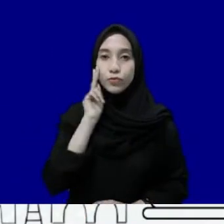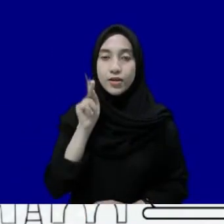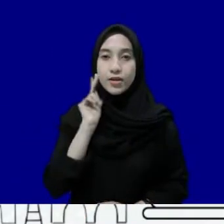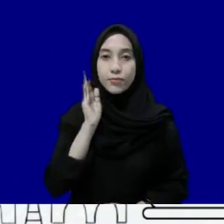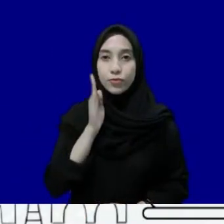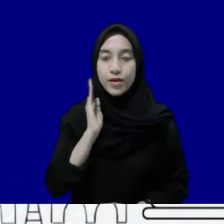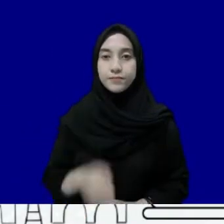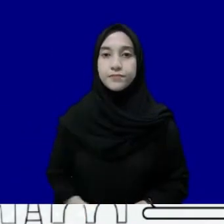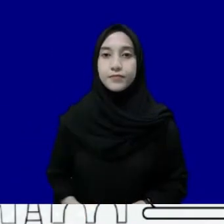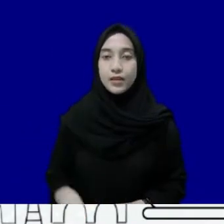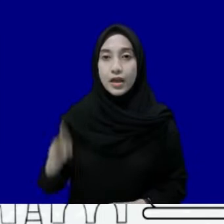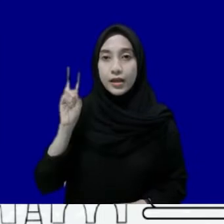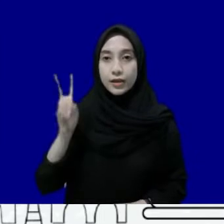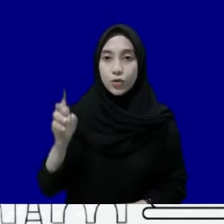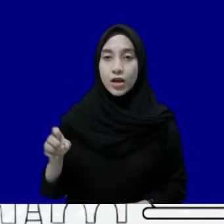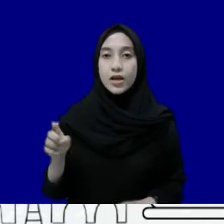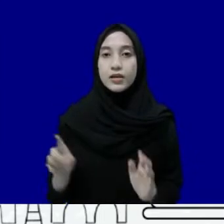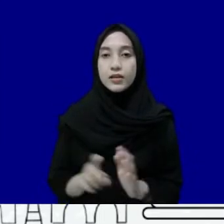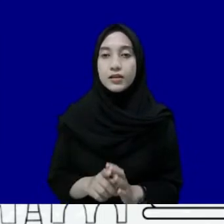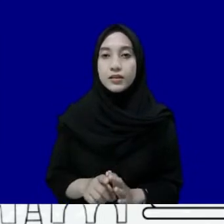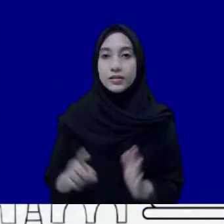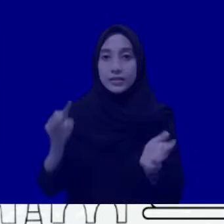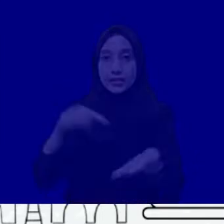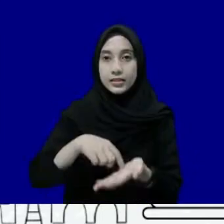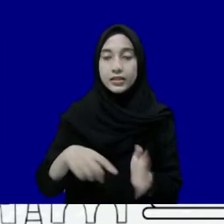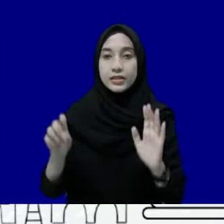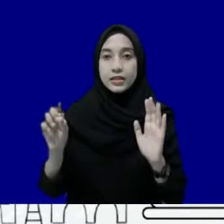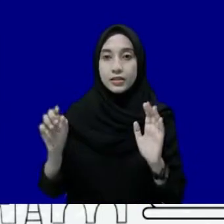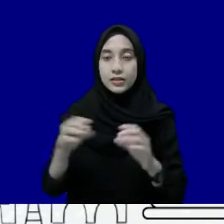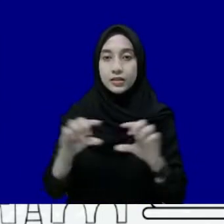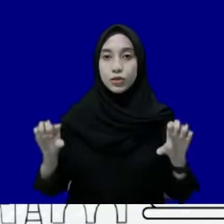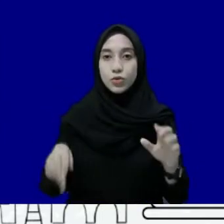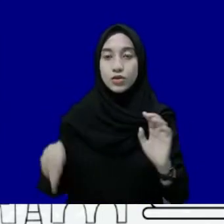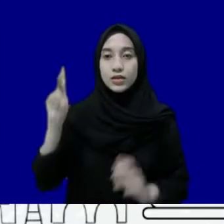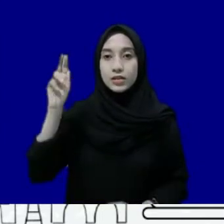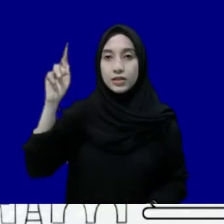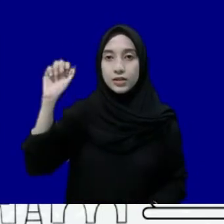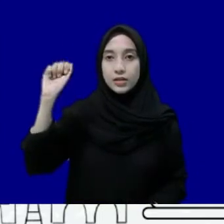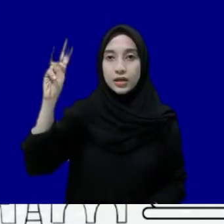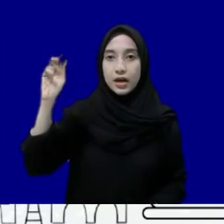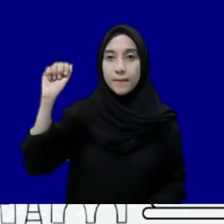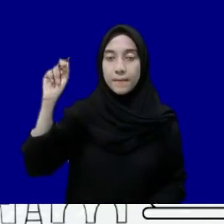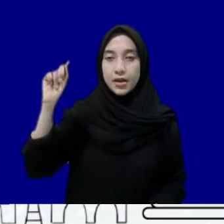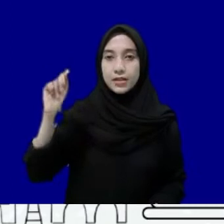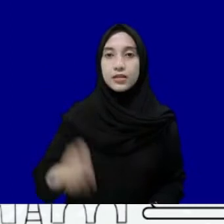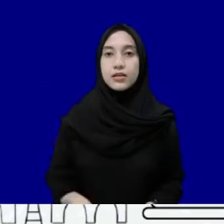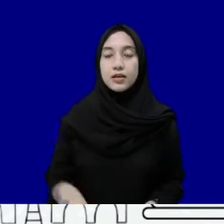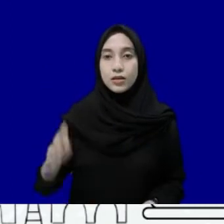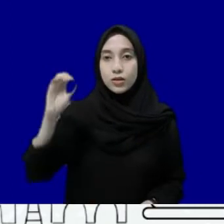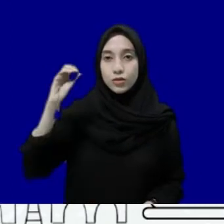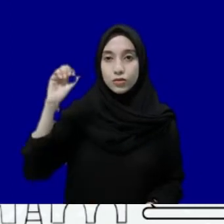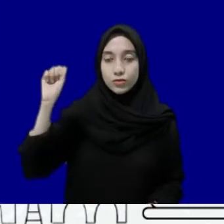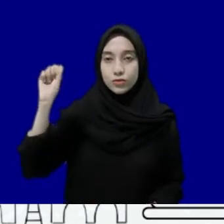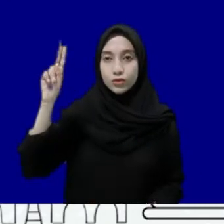Kemudian pada Kongres Pemuda 2 dilaksanakan di Gedung Keramat dengan Sugondo Joyo Puspito terpilih sebagai ketua.